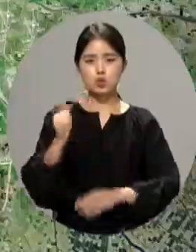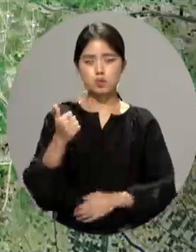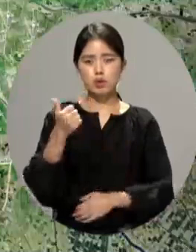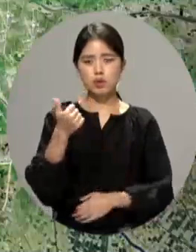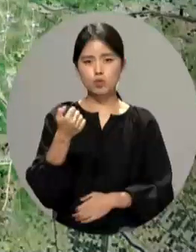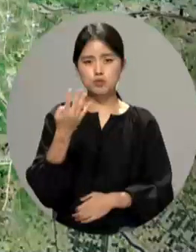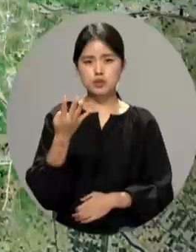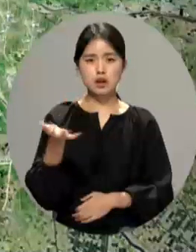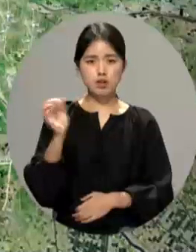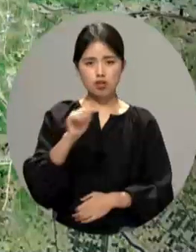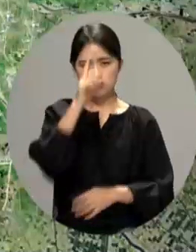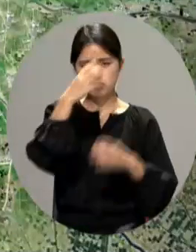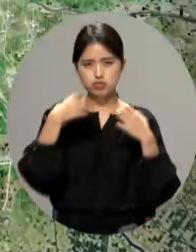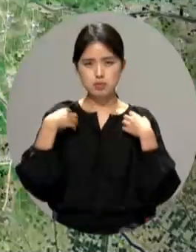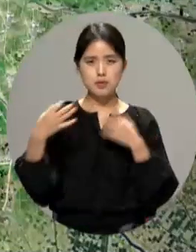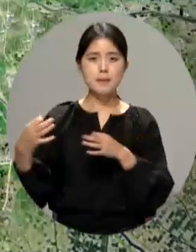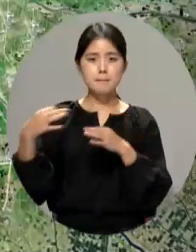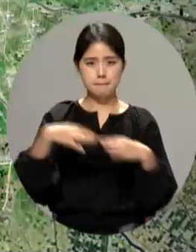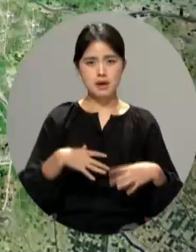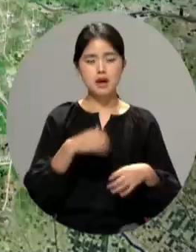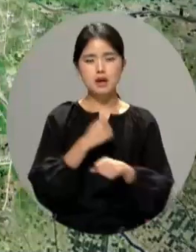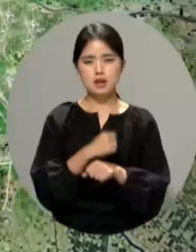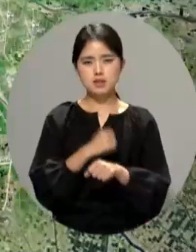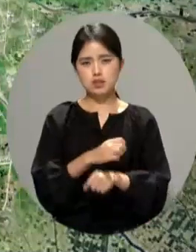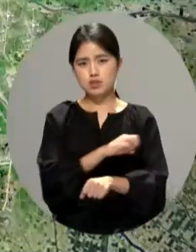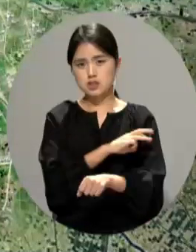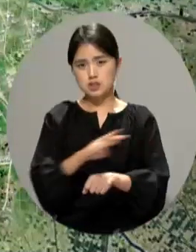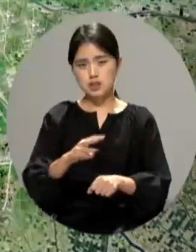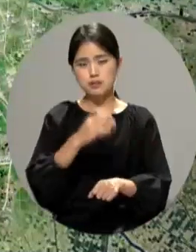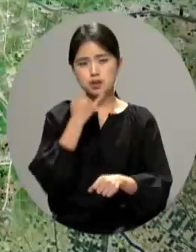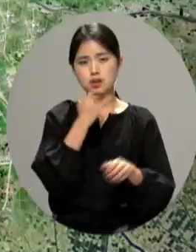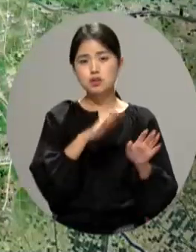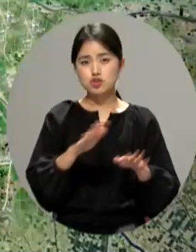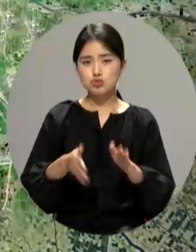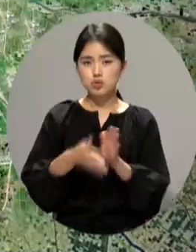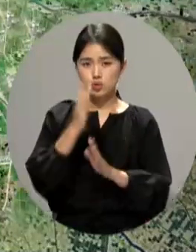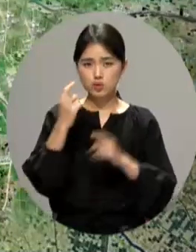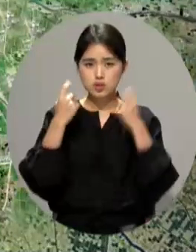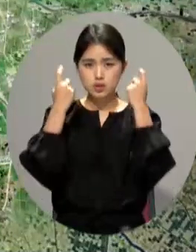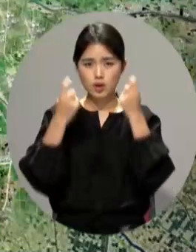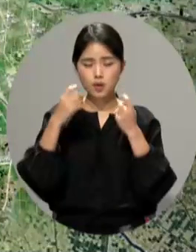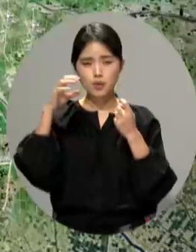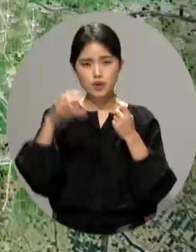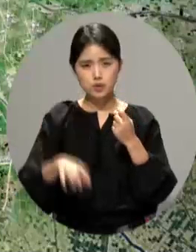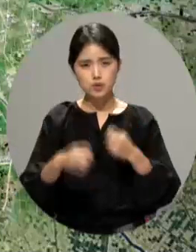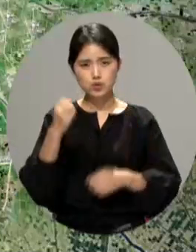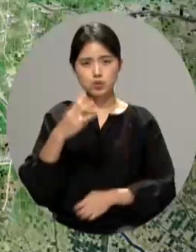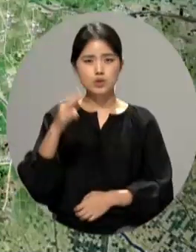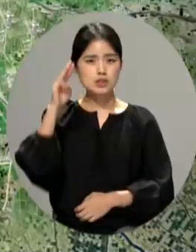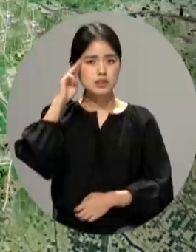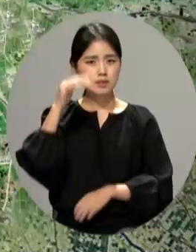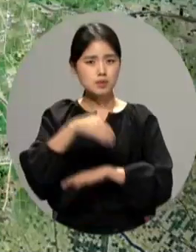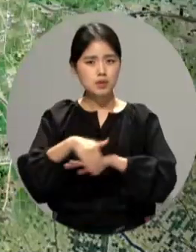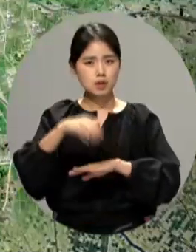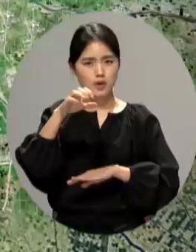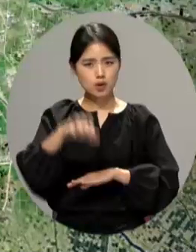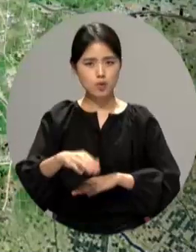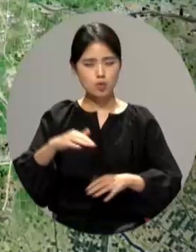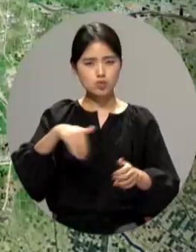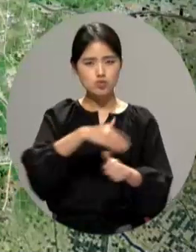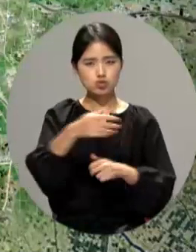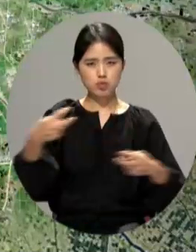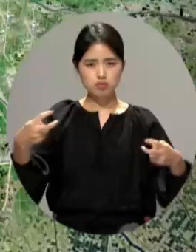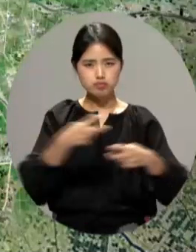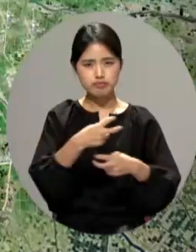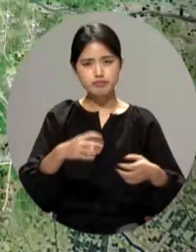554억 원의 국가 재정이 투입돼 새만금 수변 도시와 관광 레저 용지, 잼버리 애정지와 주변 국도 등을